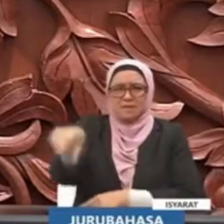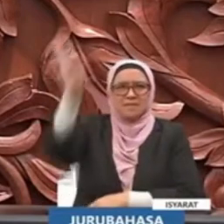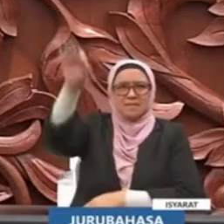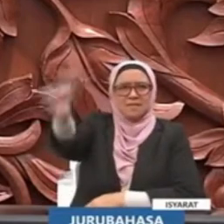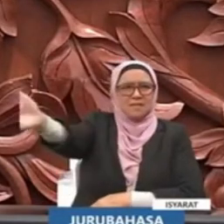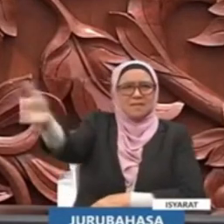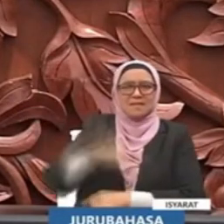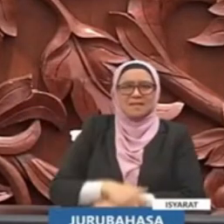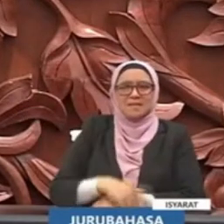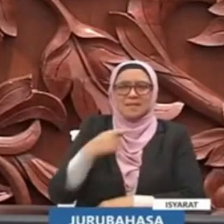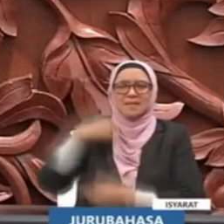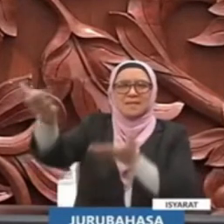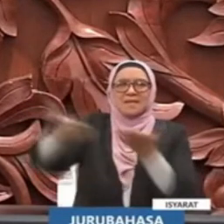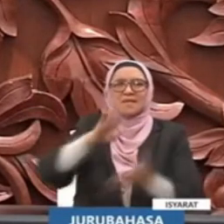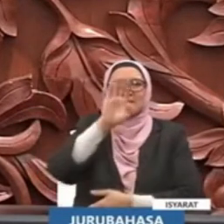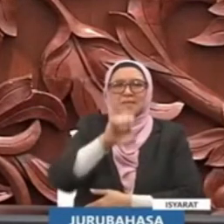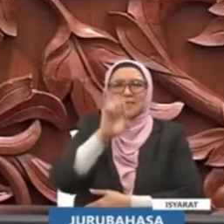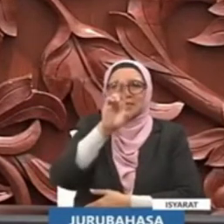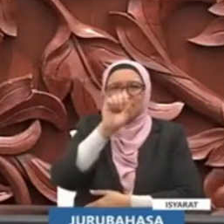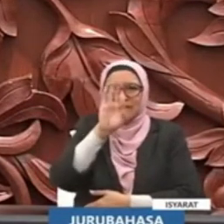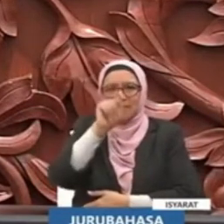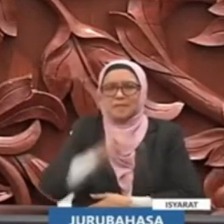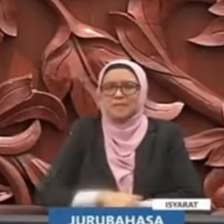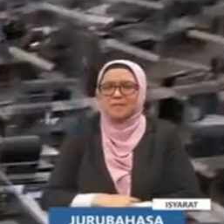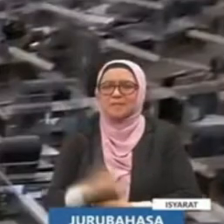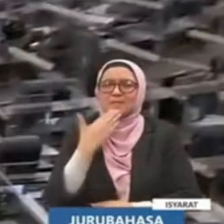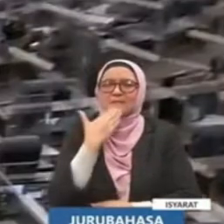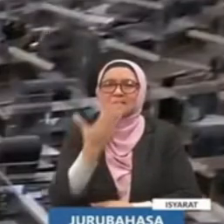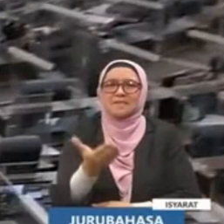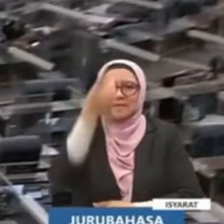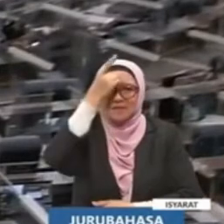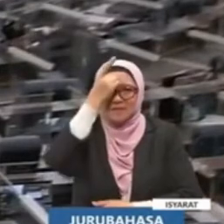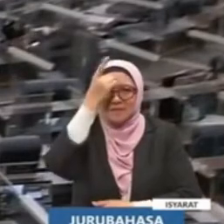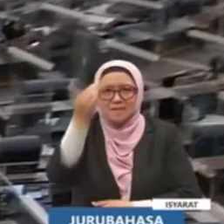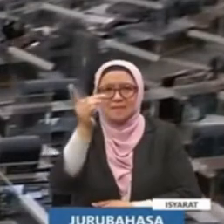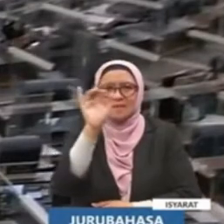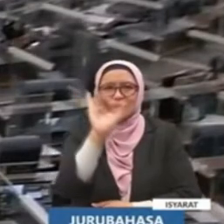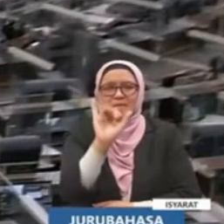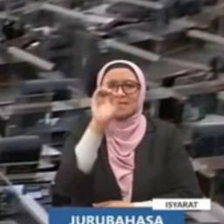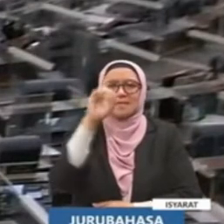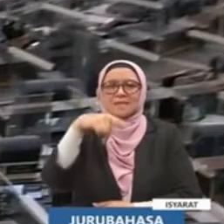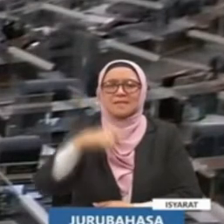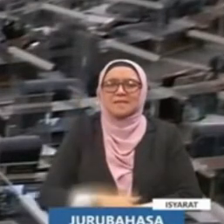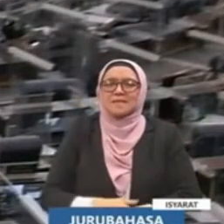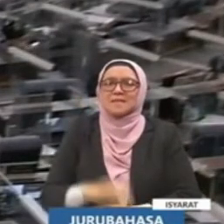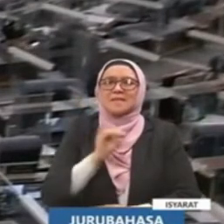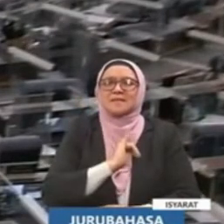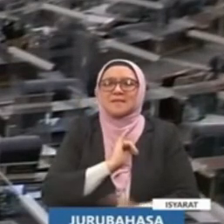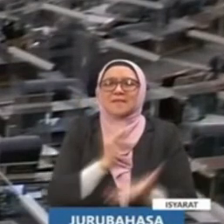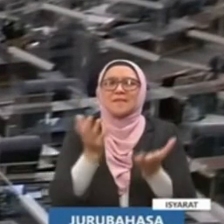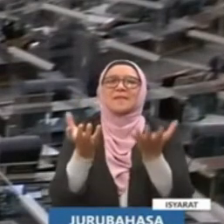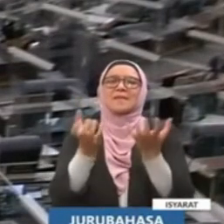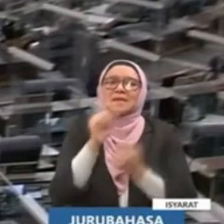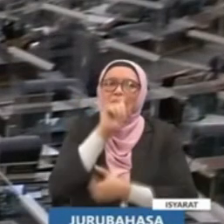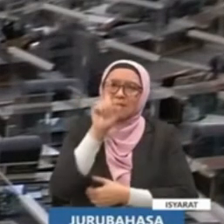daijobu remaja bifon Makasih ada tuh yang dipertua M Saya ingin bertanya